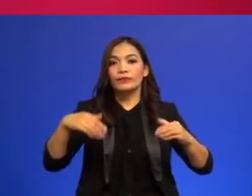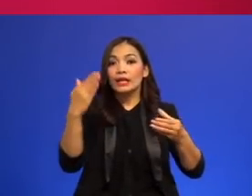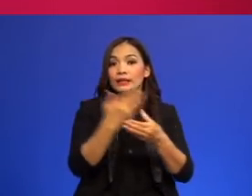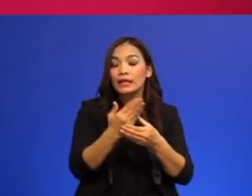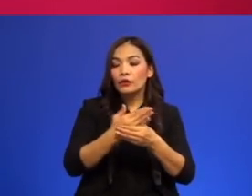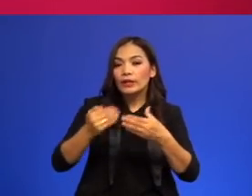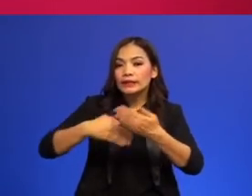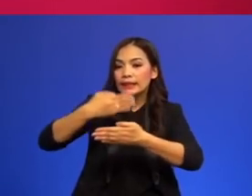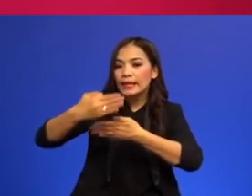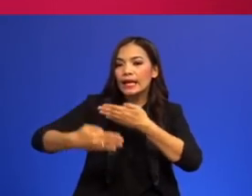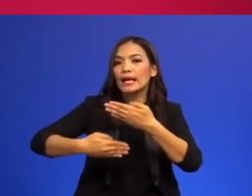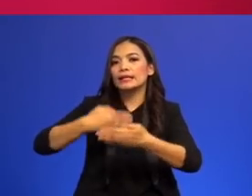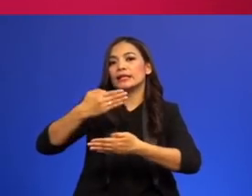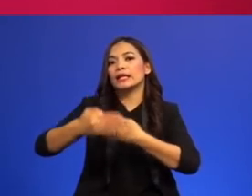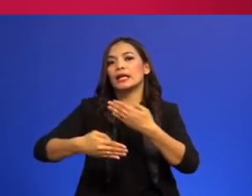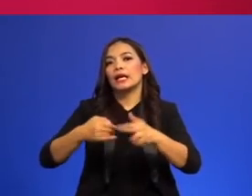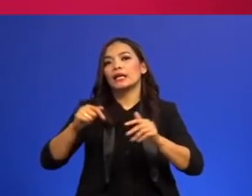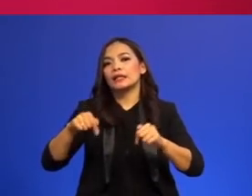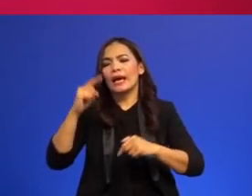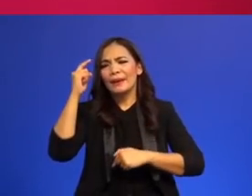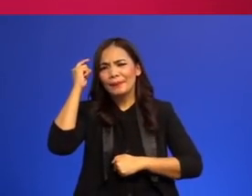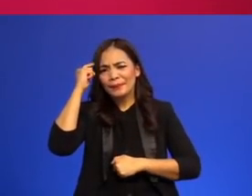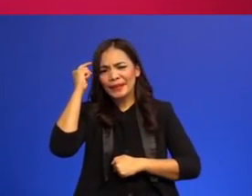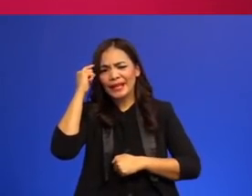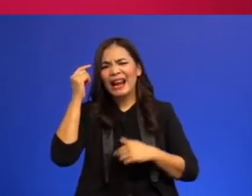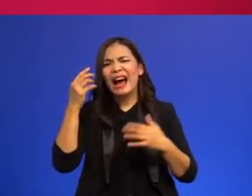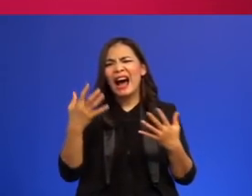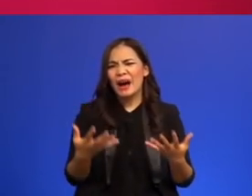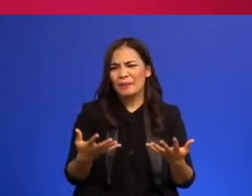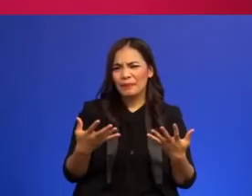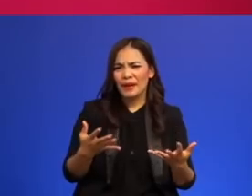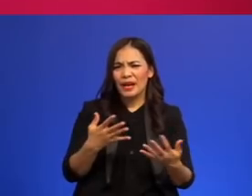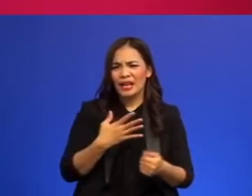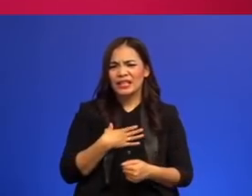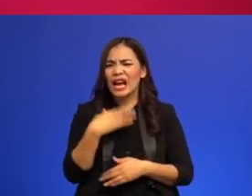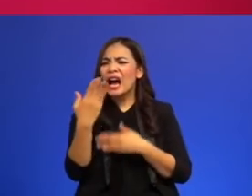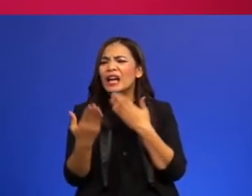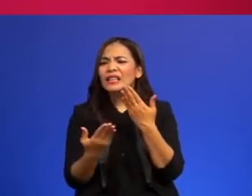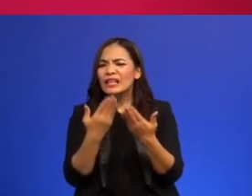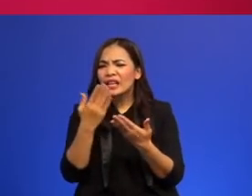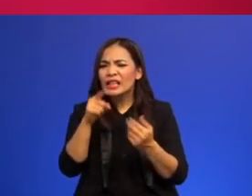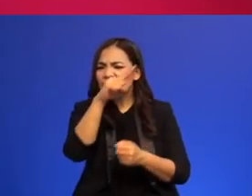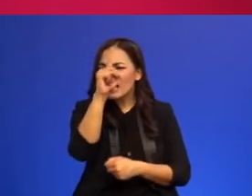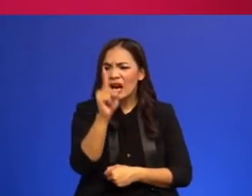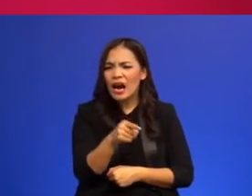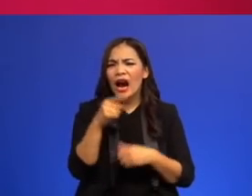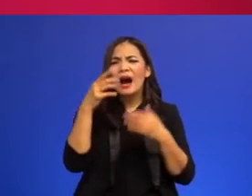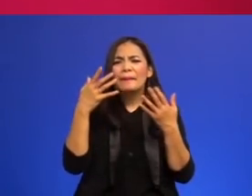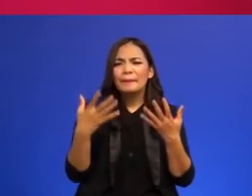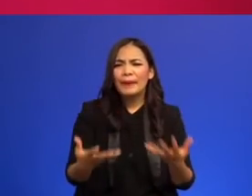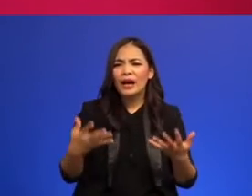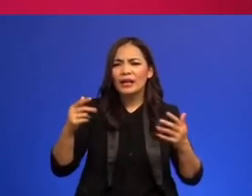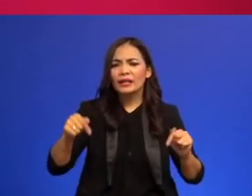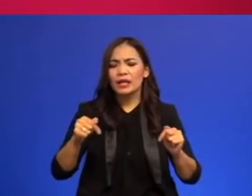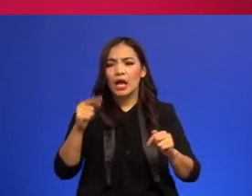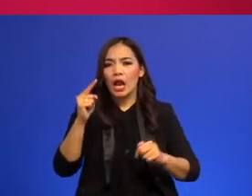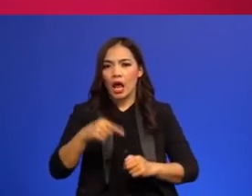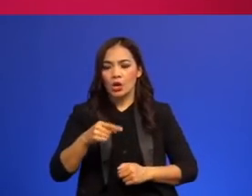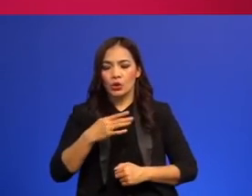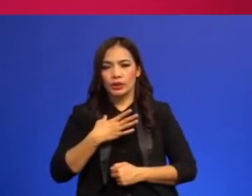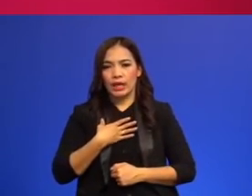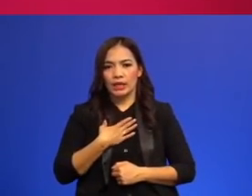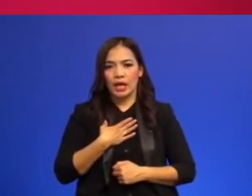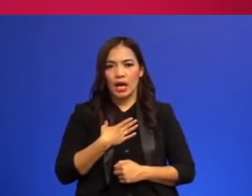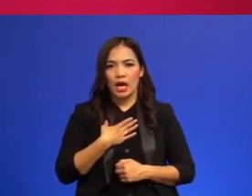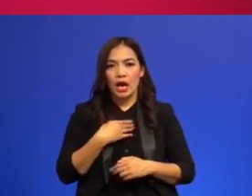sandwich generation, saya sempat berpikir apa sih? Loh, saya aja tanya apa sih? Ya tentu kemudian saya